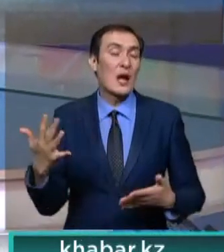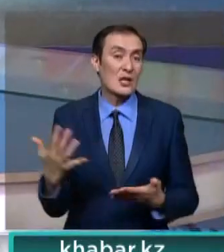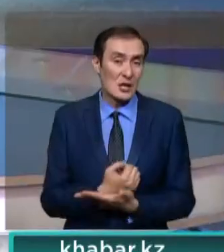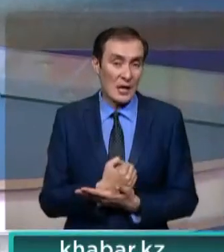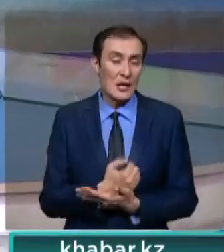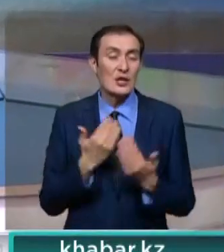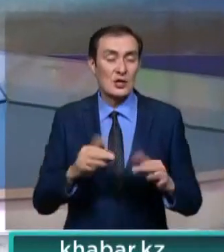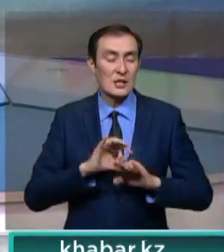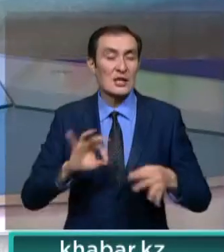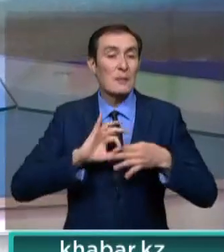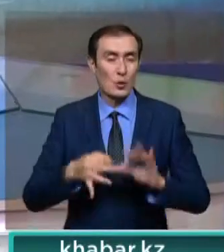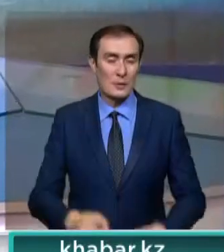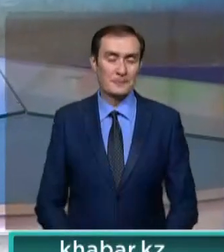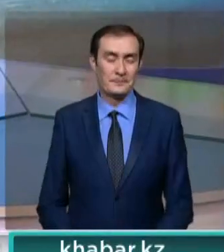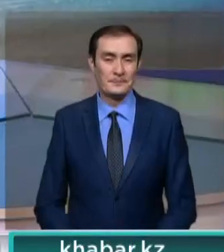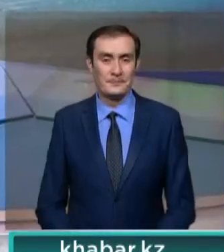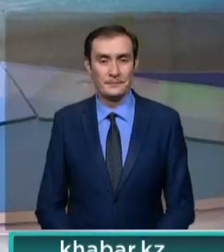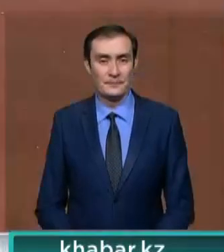Роза Сатканова с подробностями.